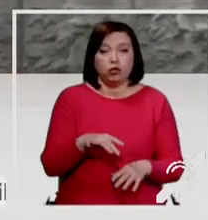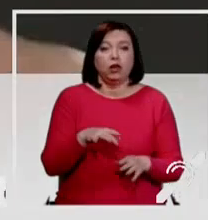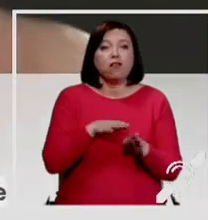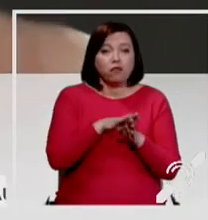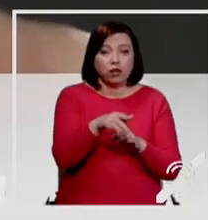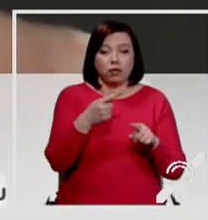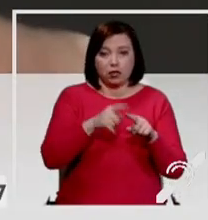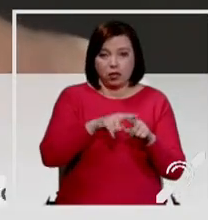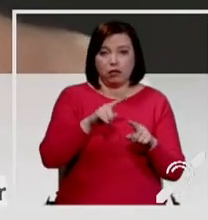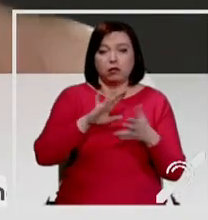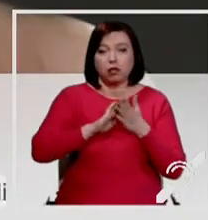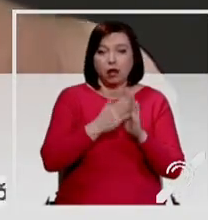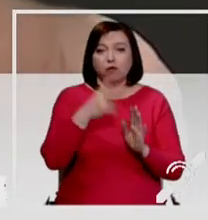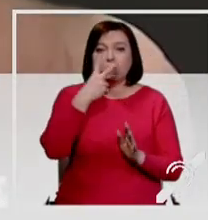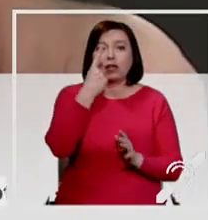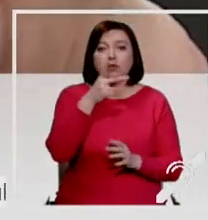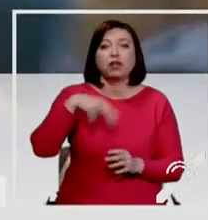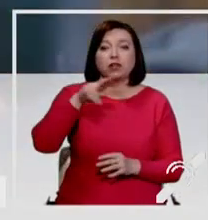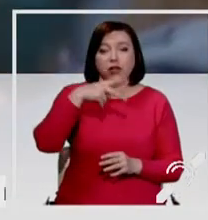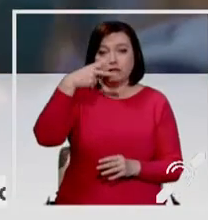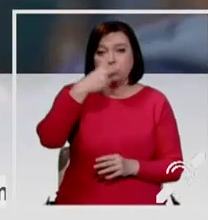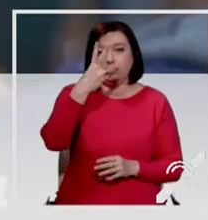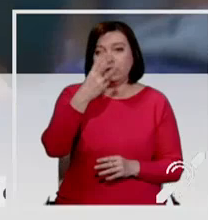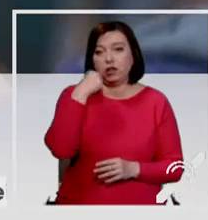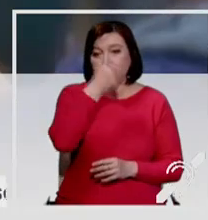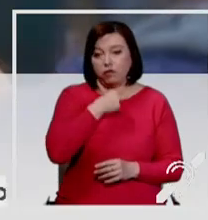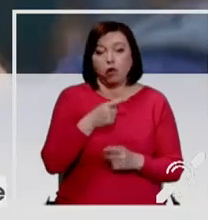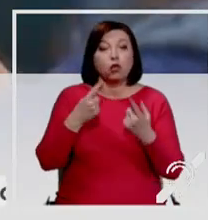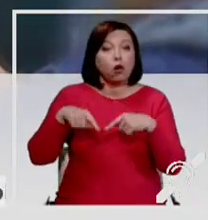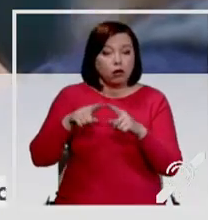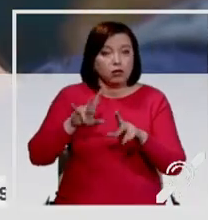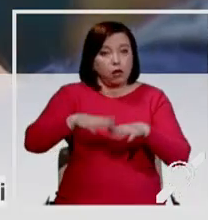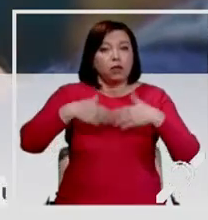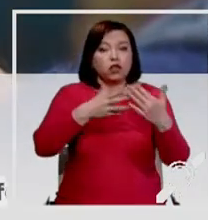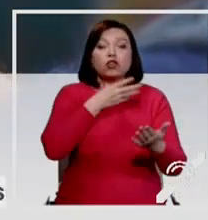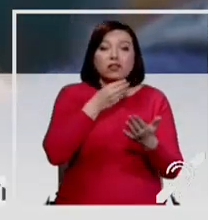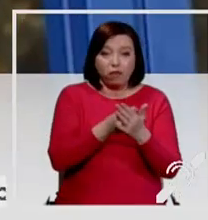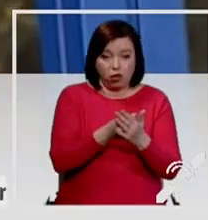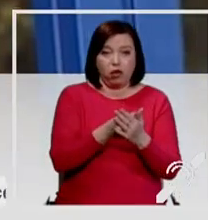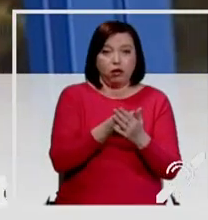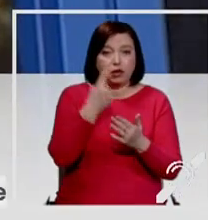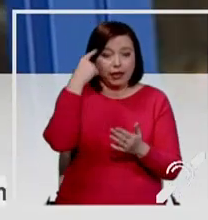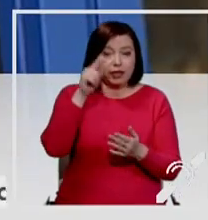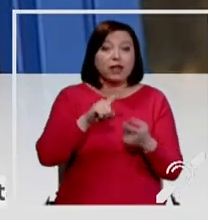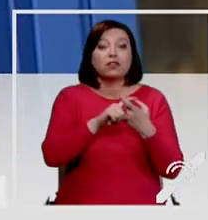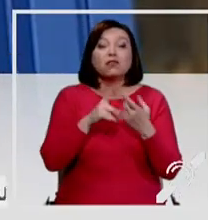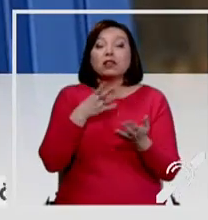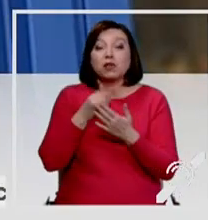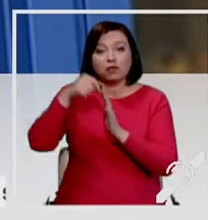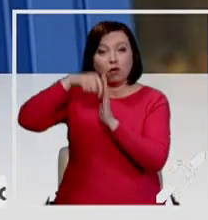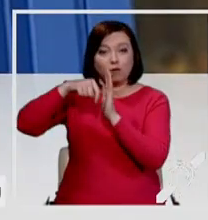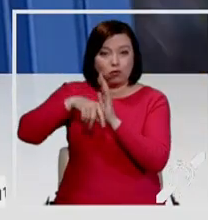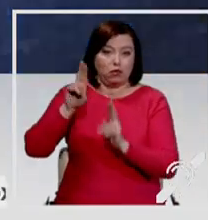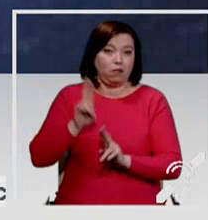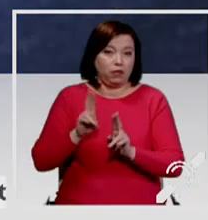implementeze acordul din 21 decembrie 2023. Companiile au venit cu propriile oferte în funcție de politica lor